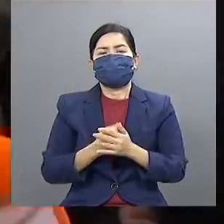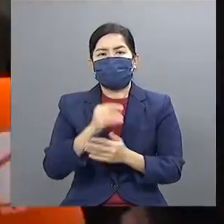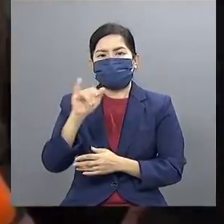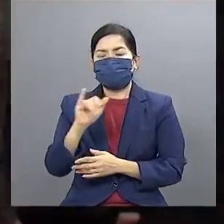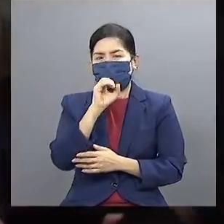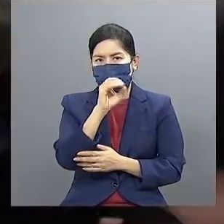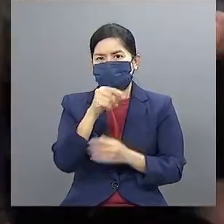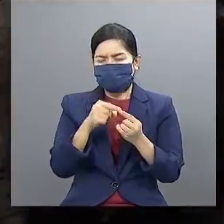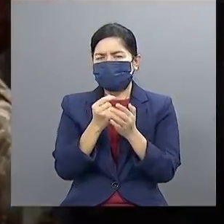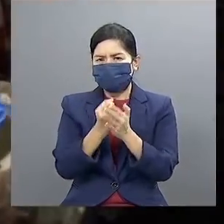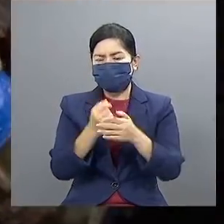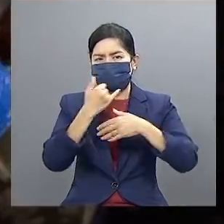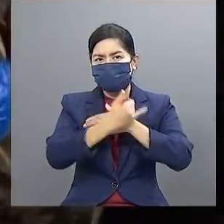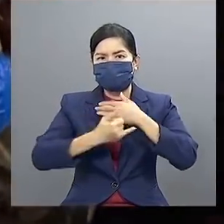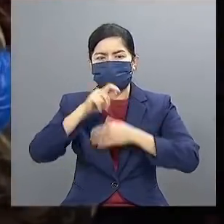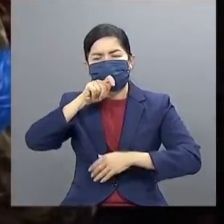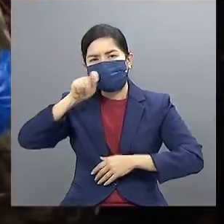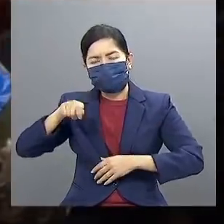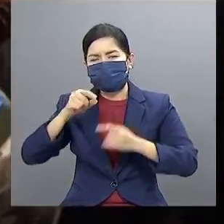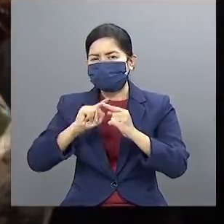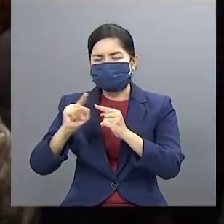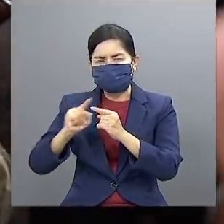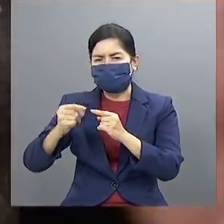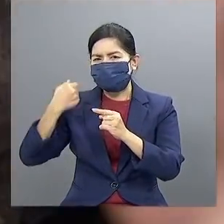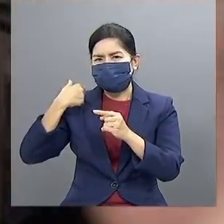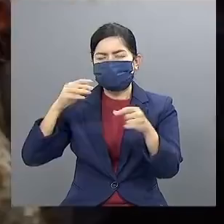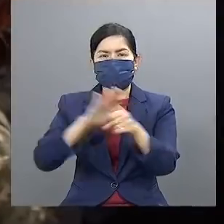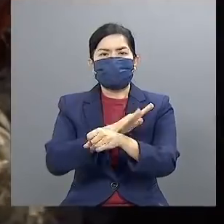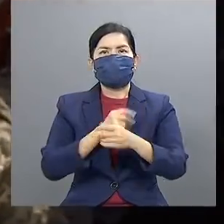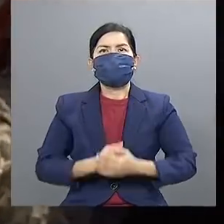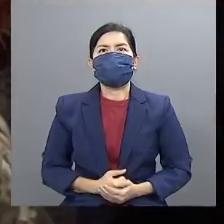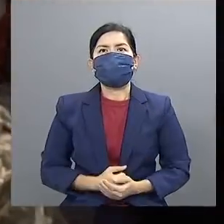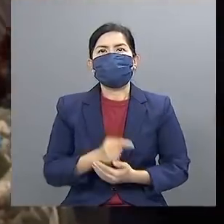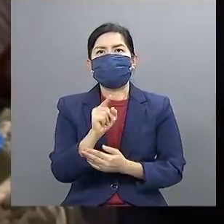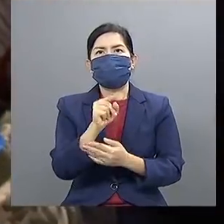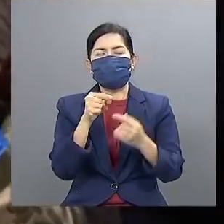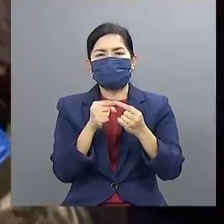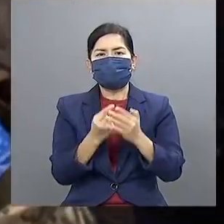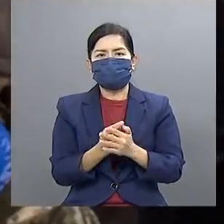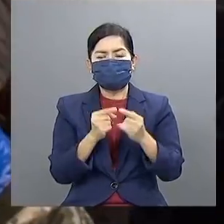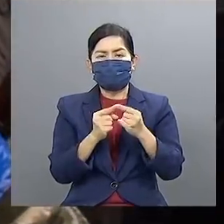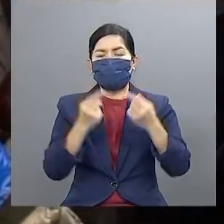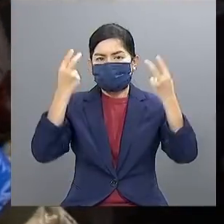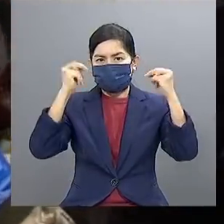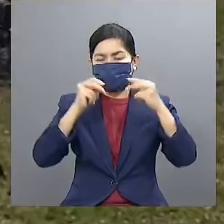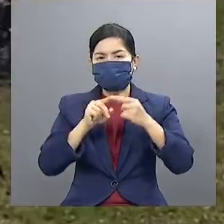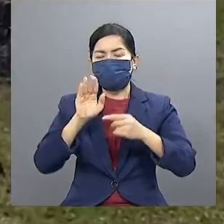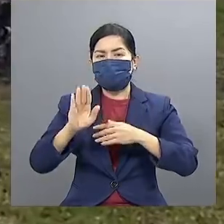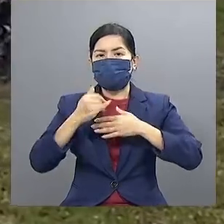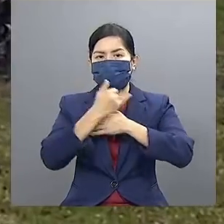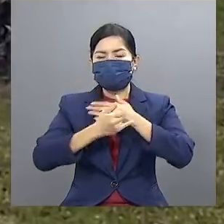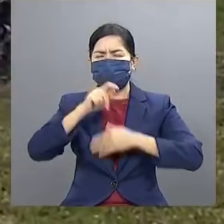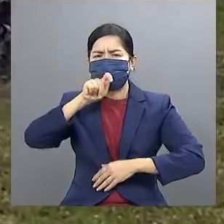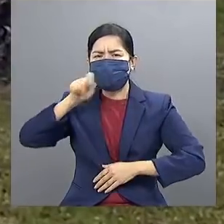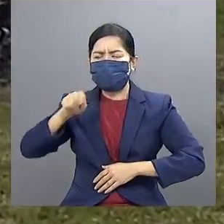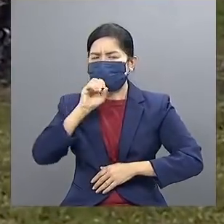างเต็มที่ค่ะขณะที่ผู้นำยูเครนเรียกร้องขอการสนับสนุนด้านการทหารแก่ยูเครนมากขึ้นและให้ยกระดับมาตรการคว่